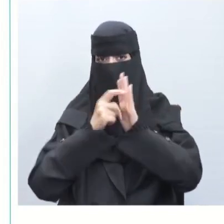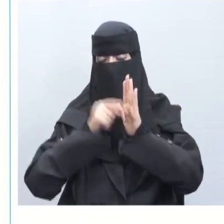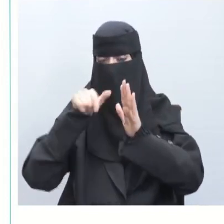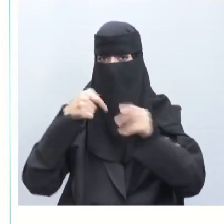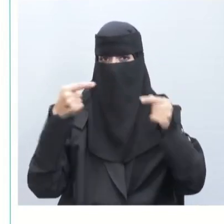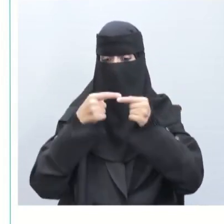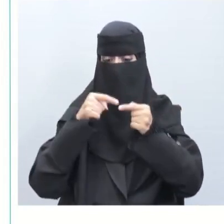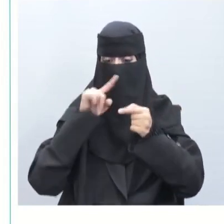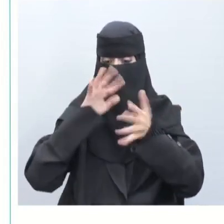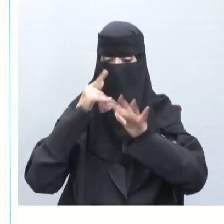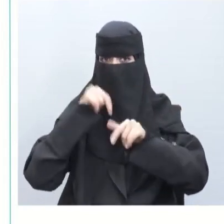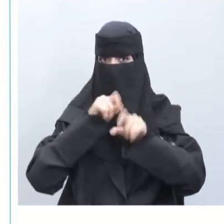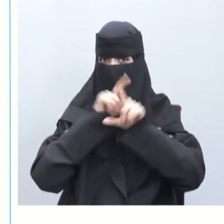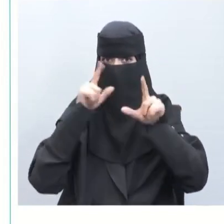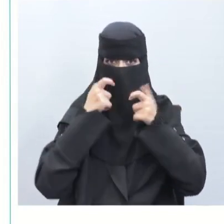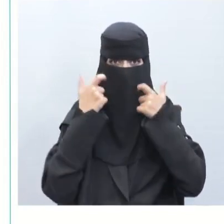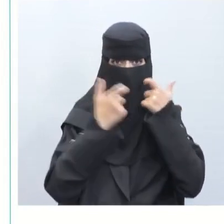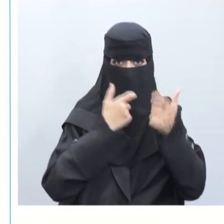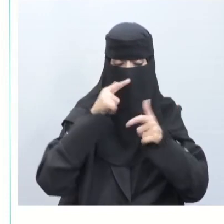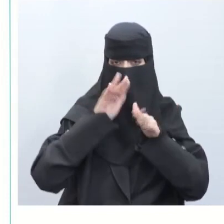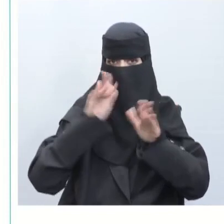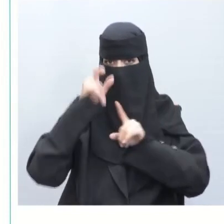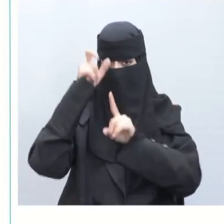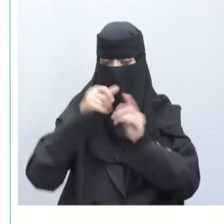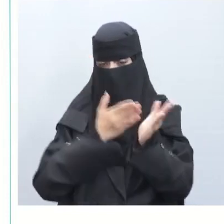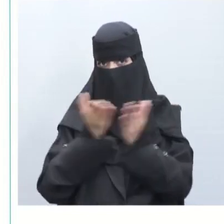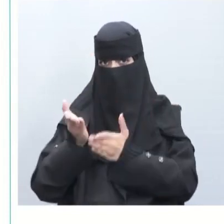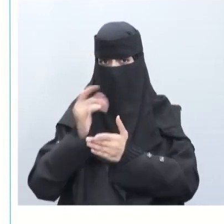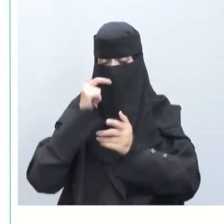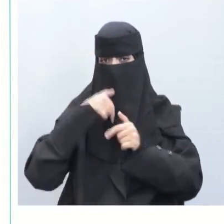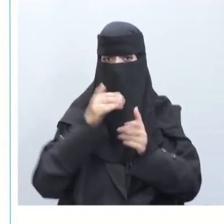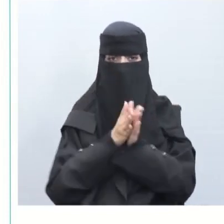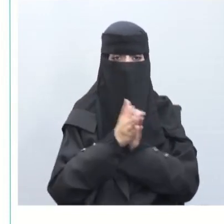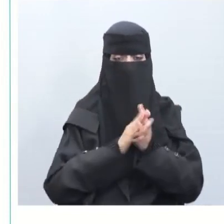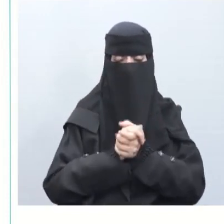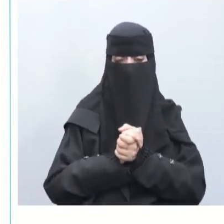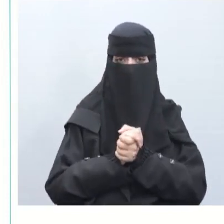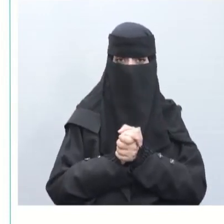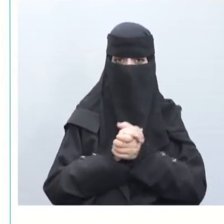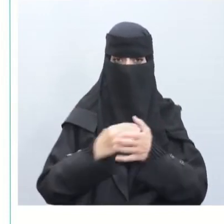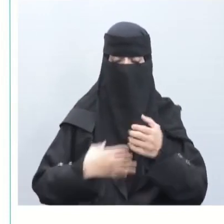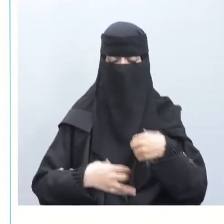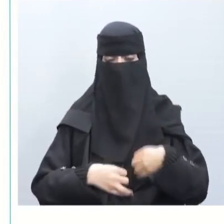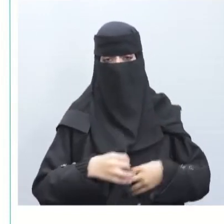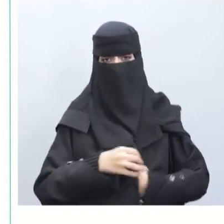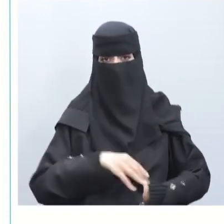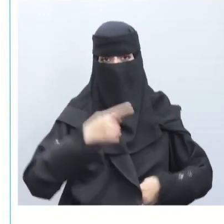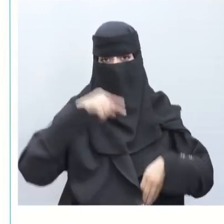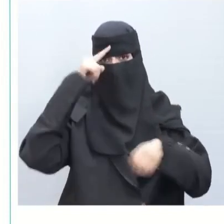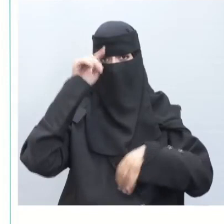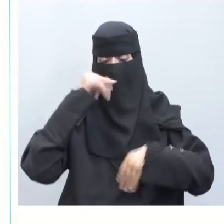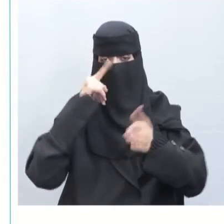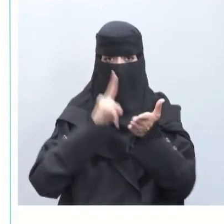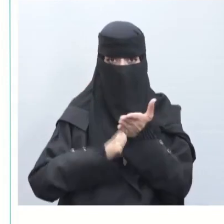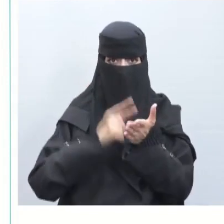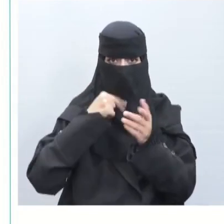التي قد لا يلاحظ او لا يلاحظها الضيوف او يهتمون بها بمعنى ان حفل الزفاف